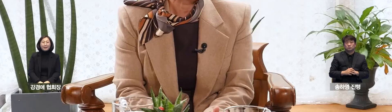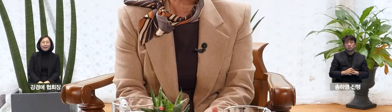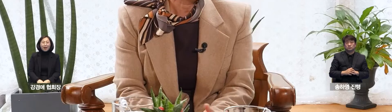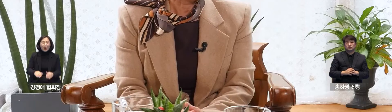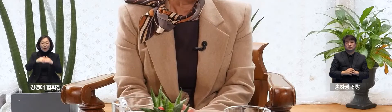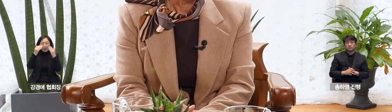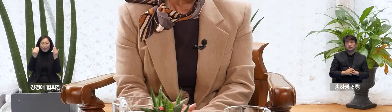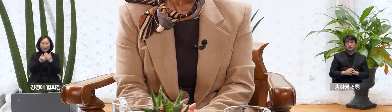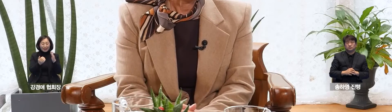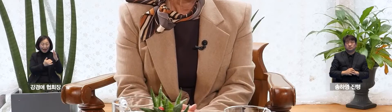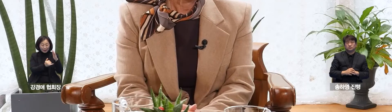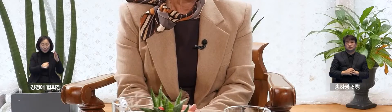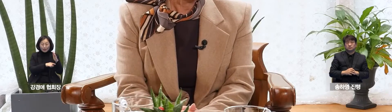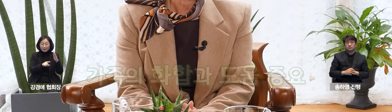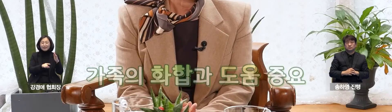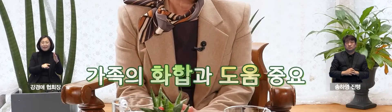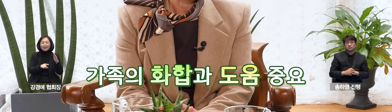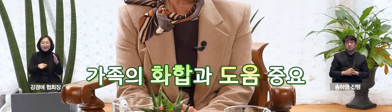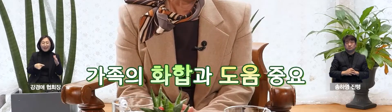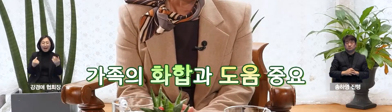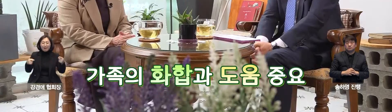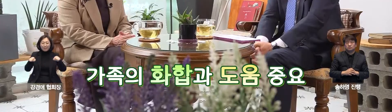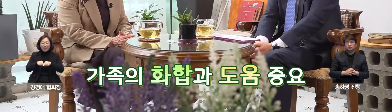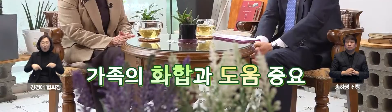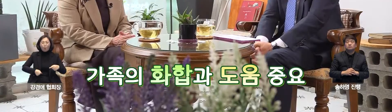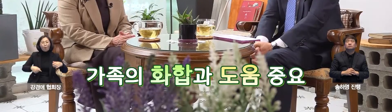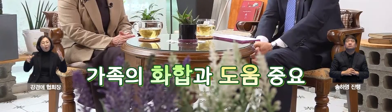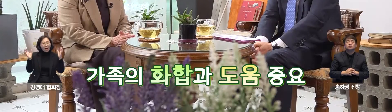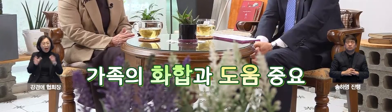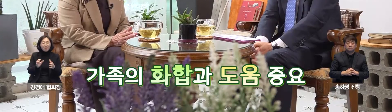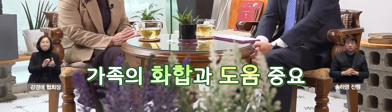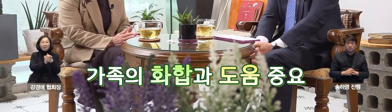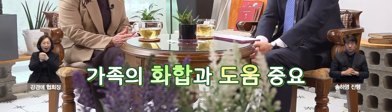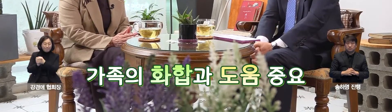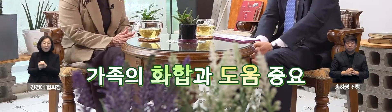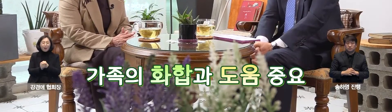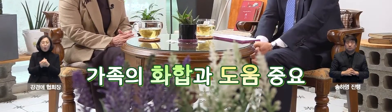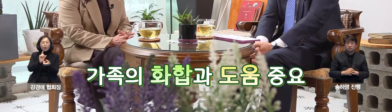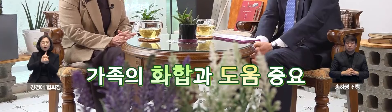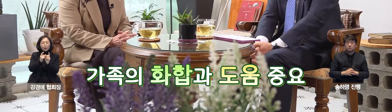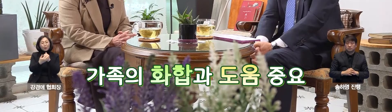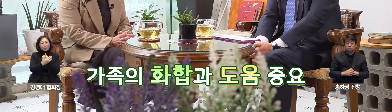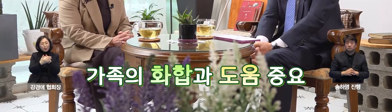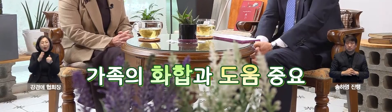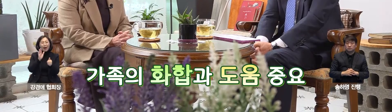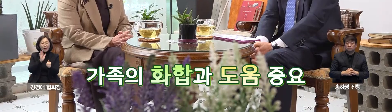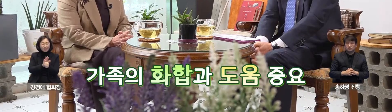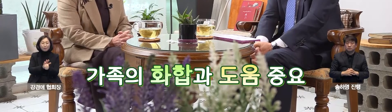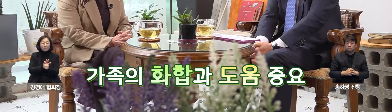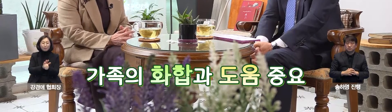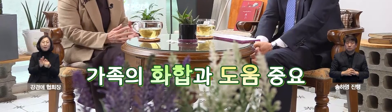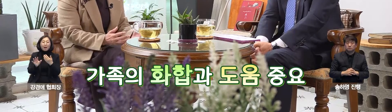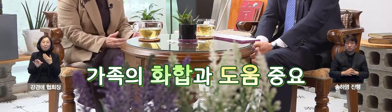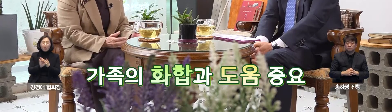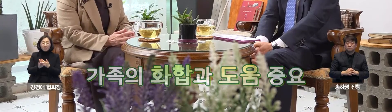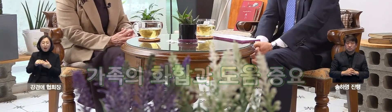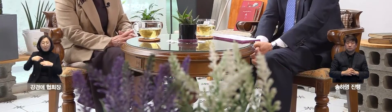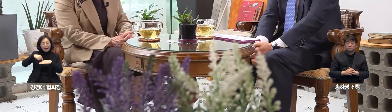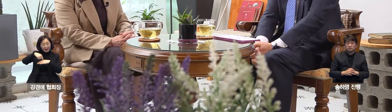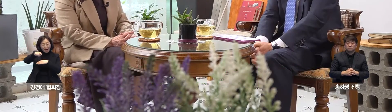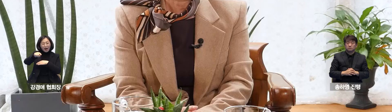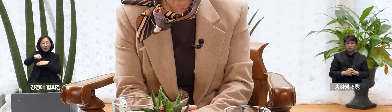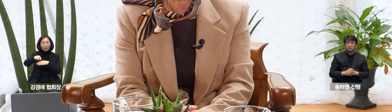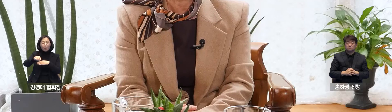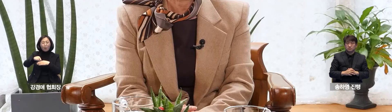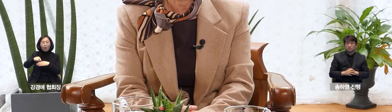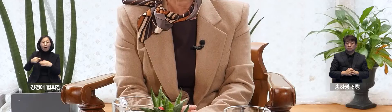온 가족은 같이 화합하고 서로 도와주는 그렇다고 보면 나 밖에 나가서 일하는